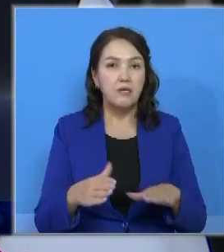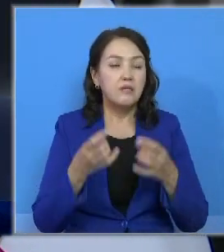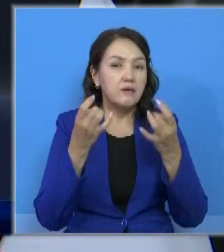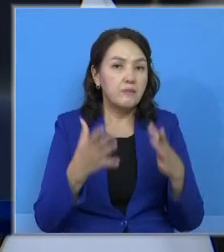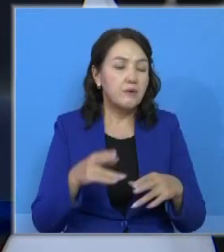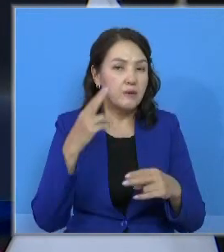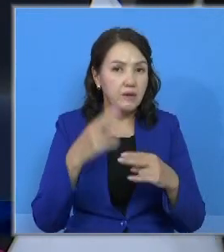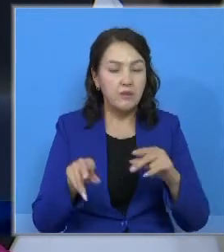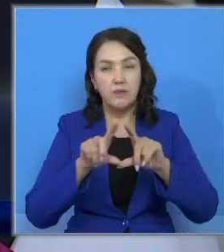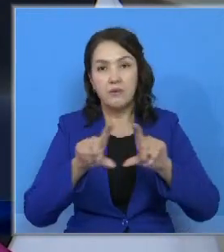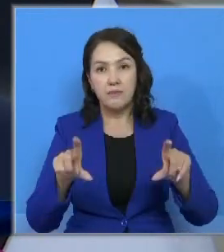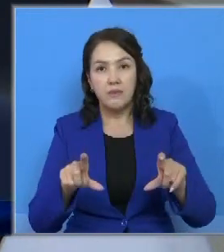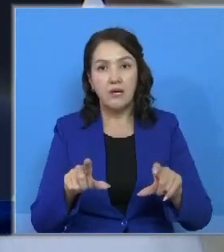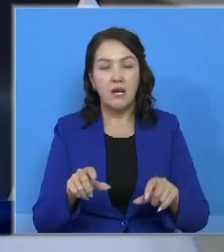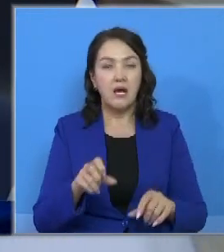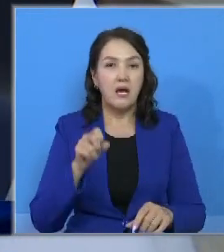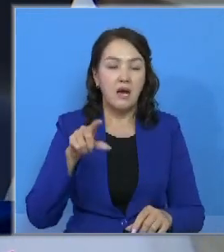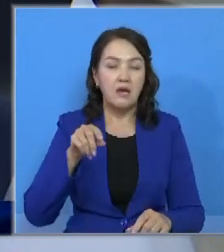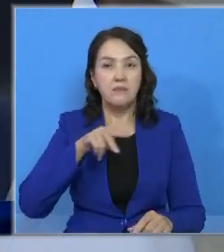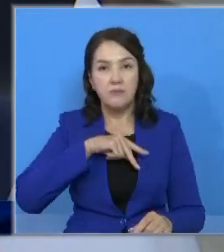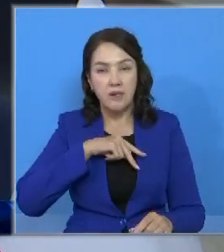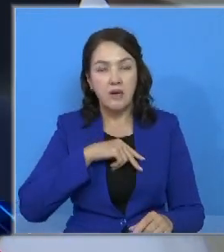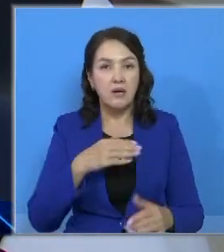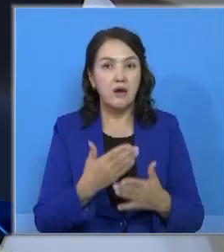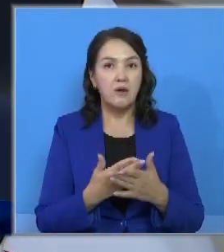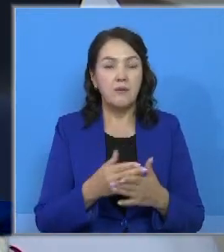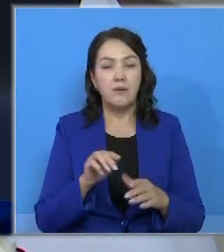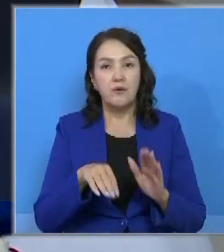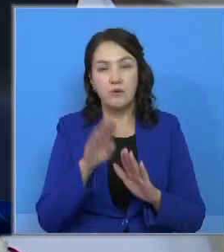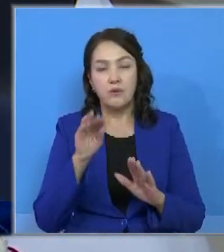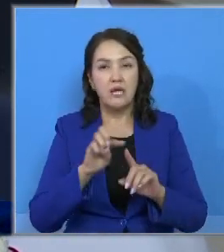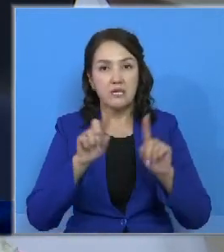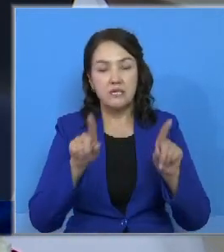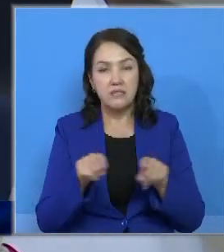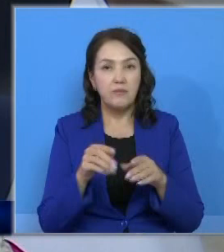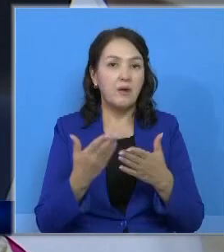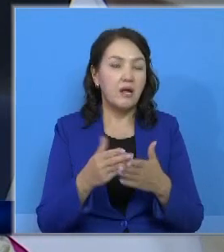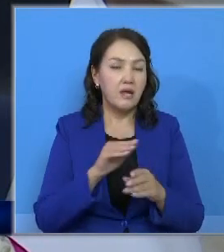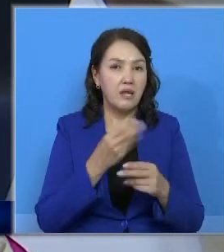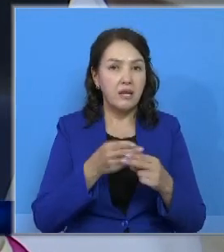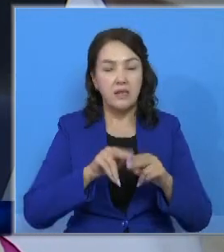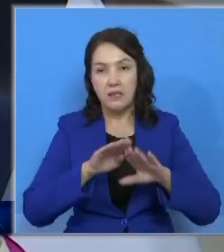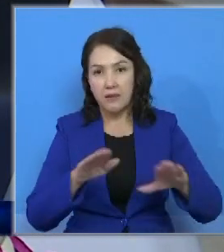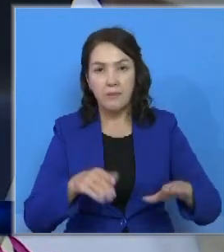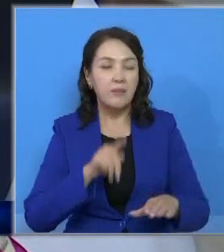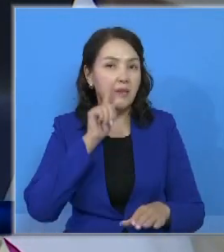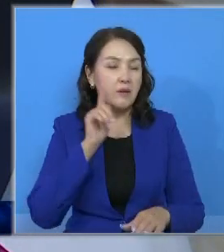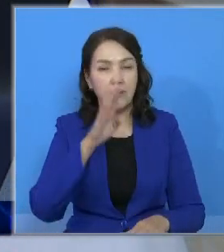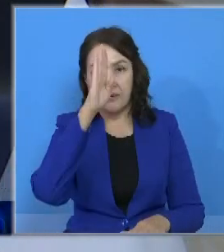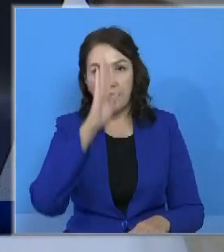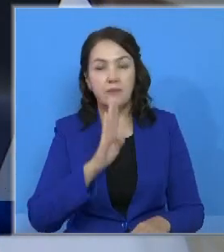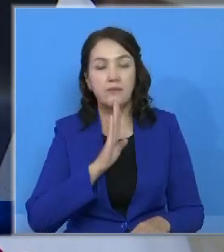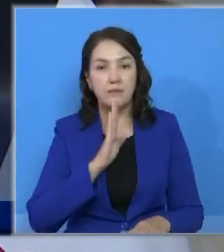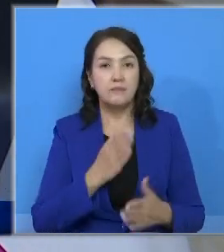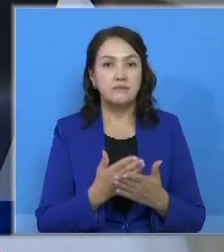просто закончили школу со знаком Алтын-Бельге или Оздок-аттестатом. Это ребята, юноши и девушки,